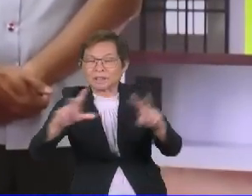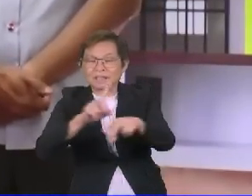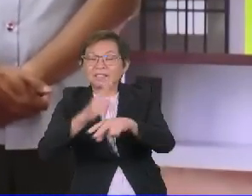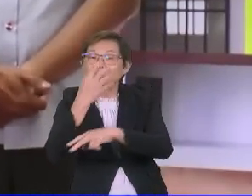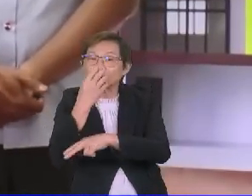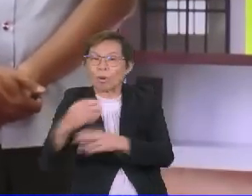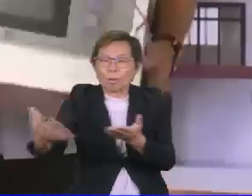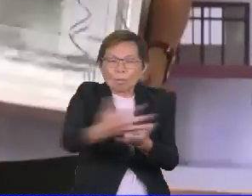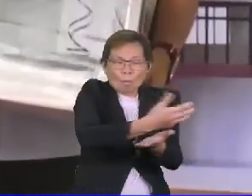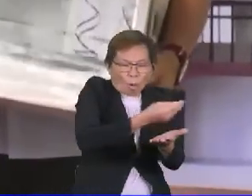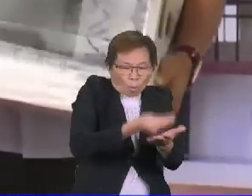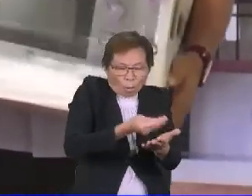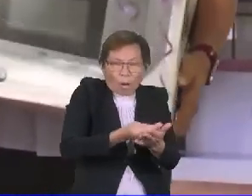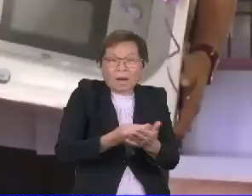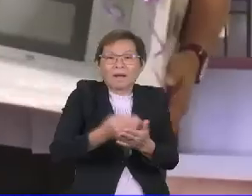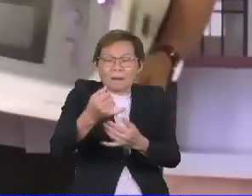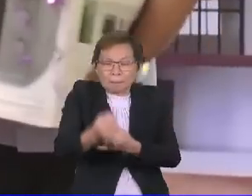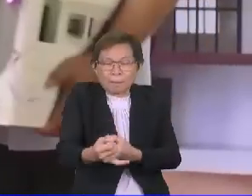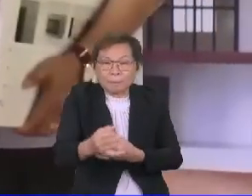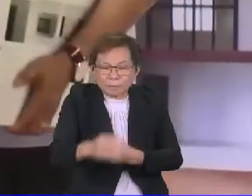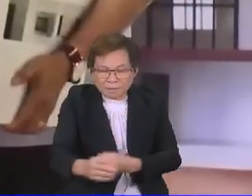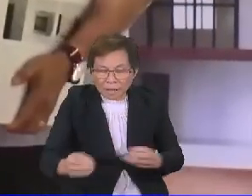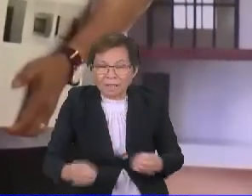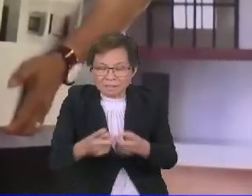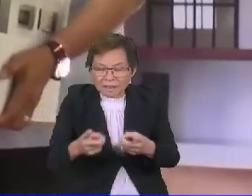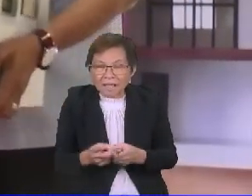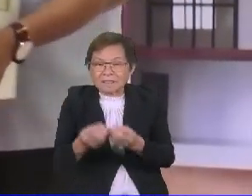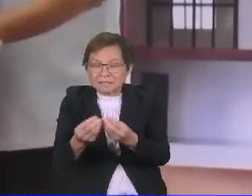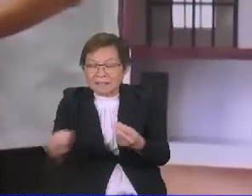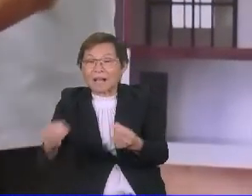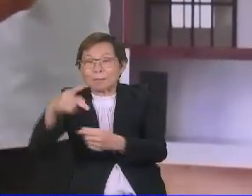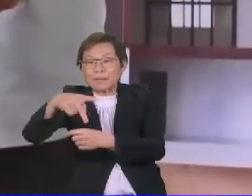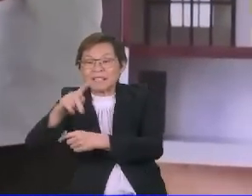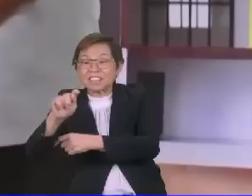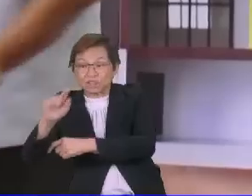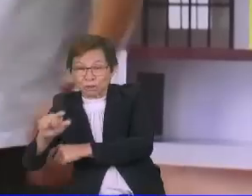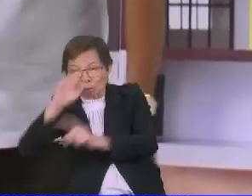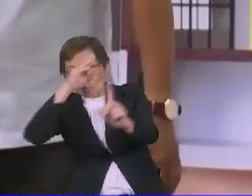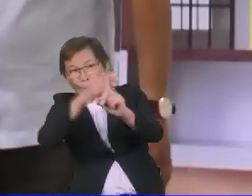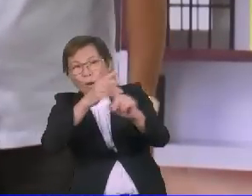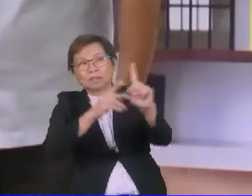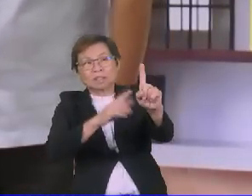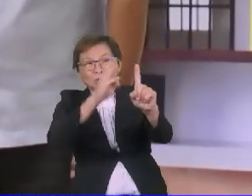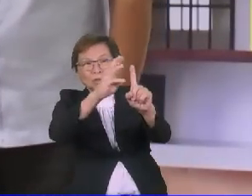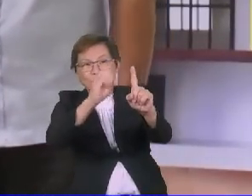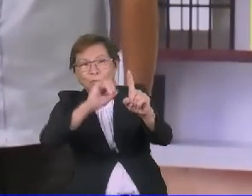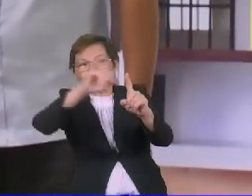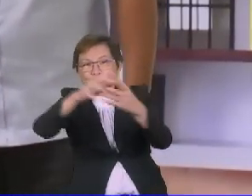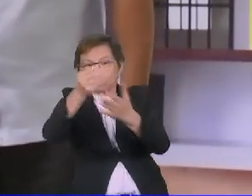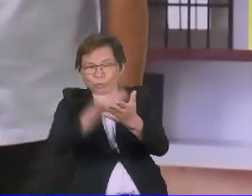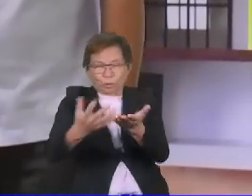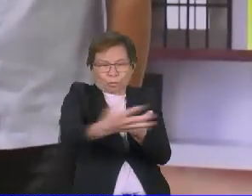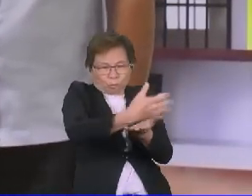kutipan Hasil oleh pejabat daerah dan tanah serembahan tahun lalu mengatasi sasaran 164 juta Ringgit